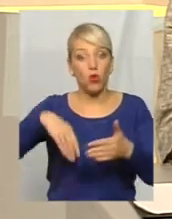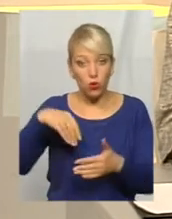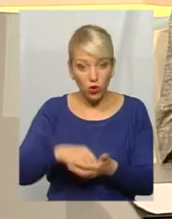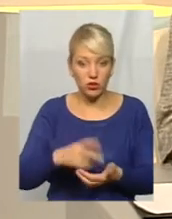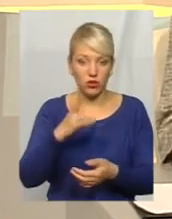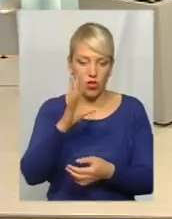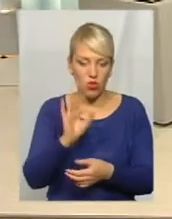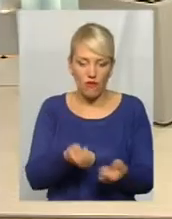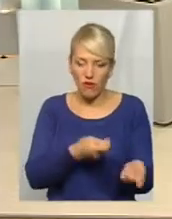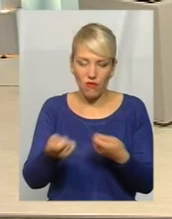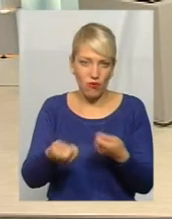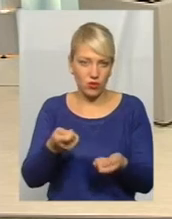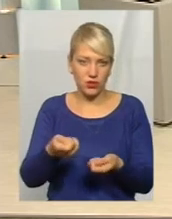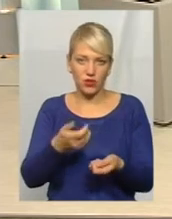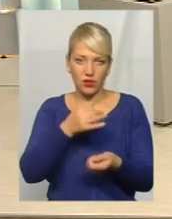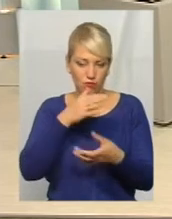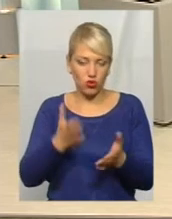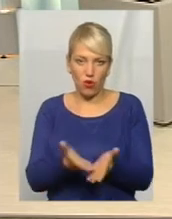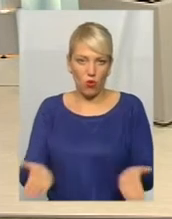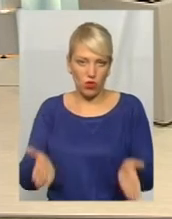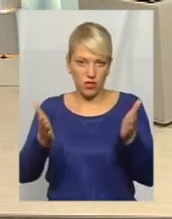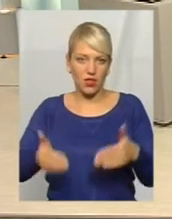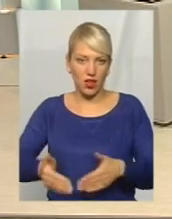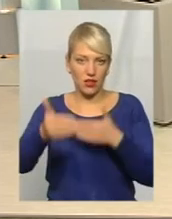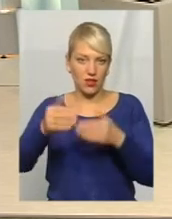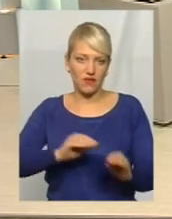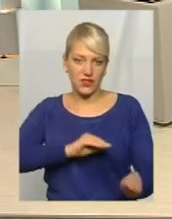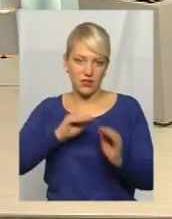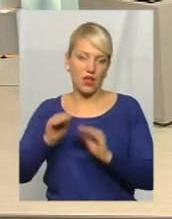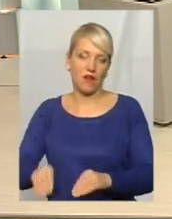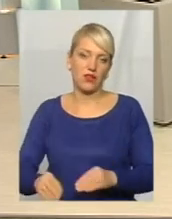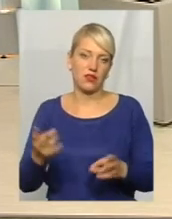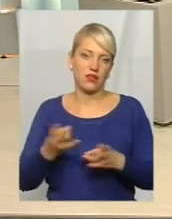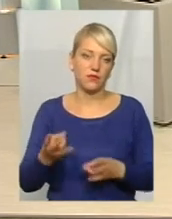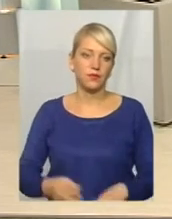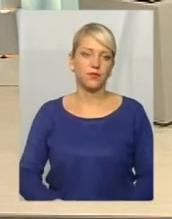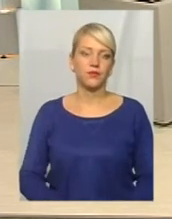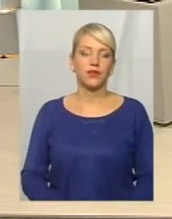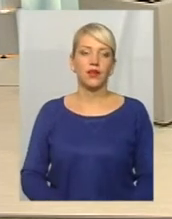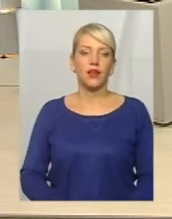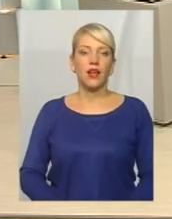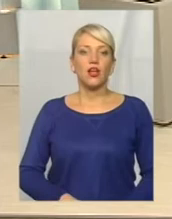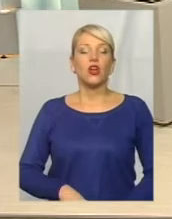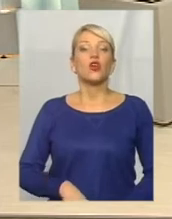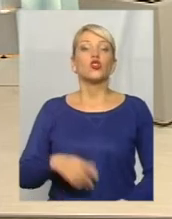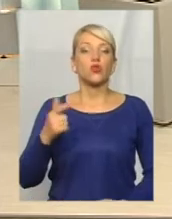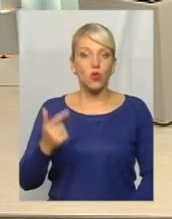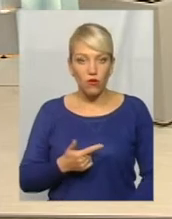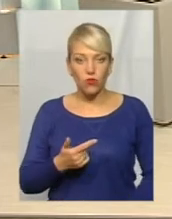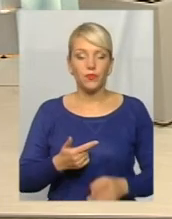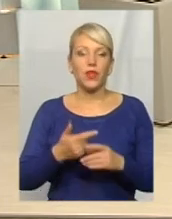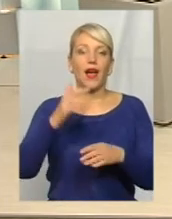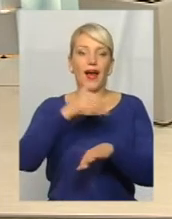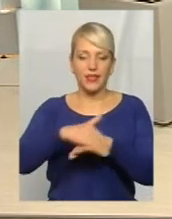зрозуміло ваше питання. Дякую. Пане Василю, отже, знову ж, адреса є, є місце, де